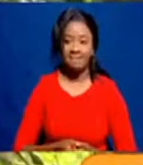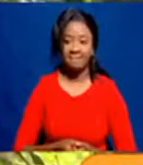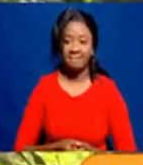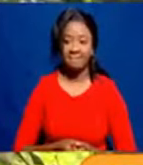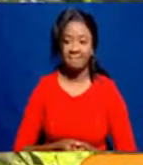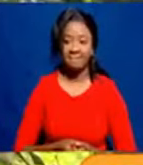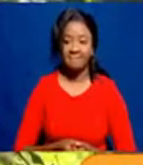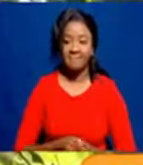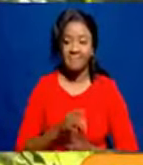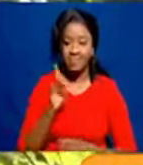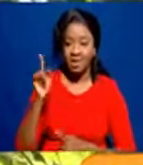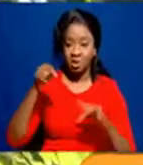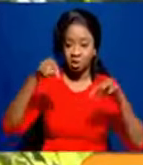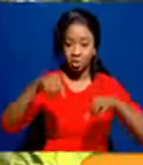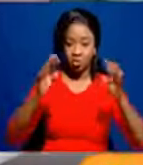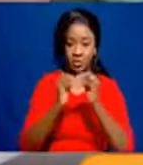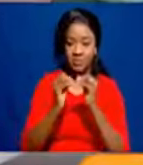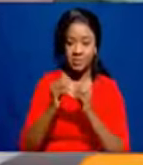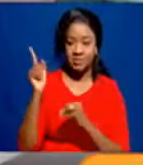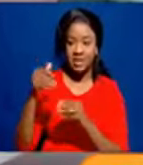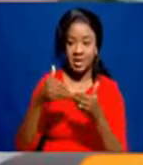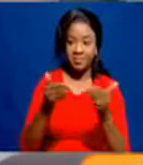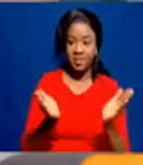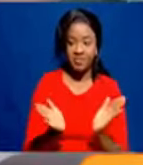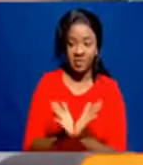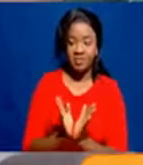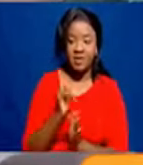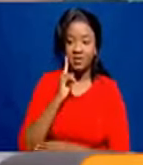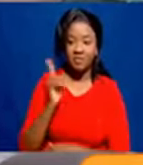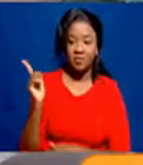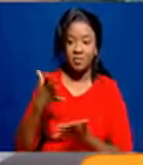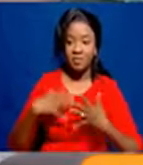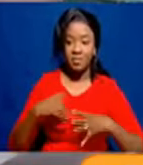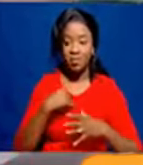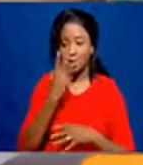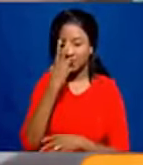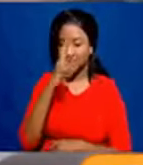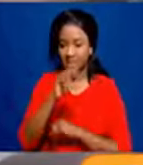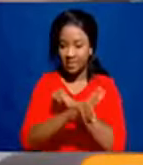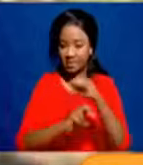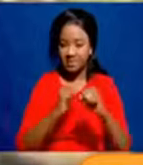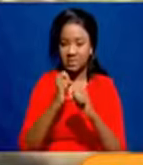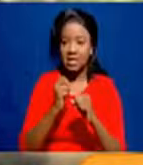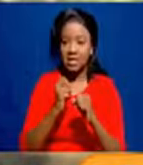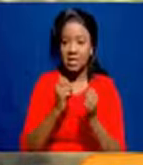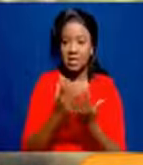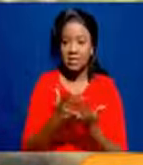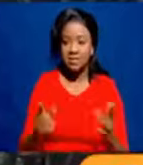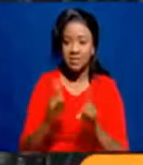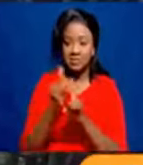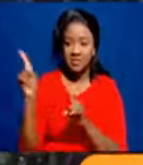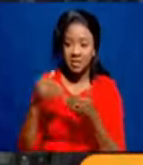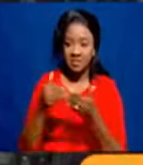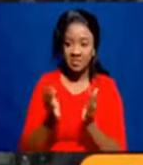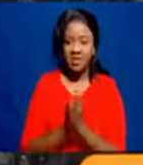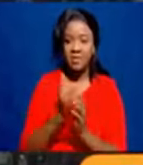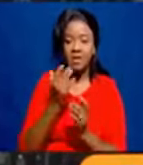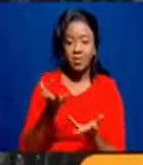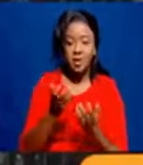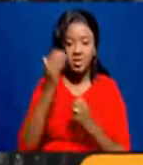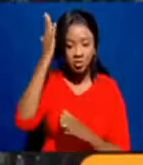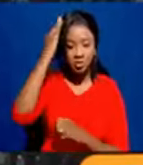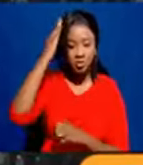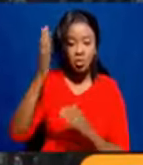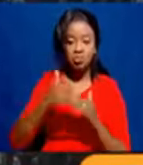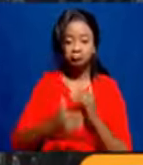Katika mkutano huu wa leo ndipo familia ya washukiwa wa wizi waliopatikana na mali ya wizi pia wanatarajiwa kujua hatima